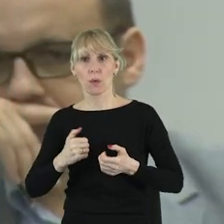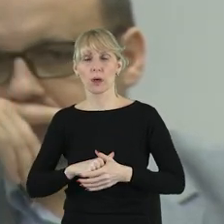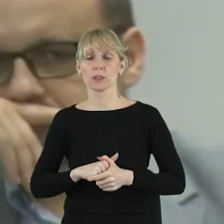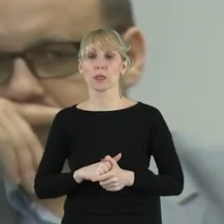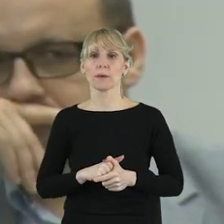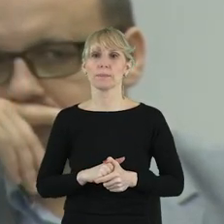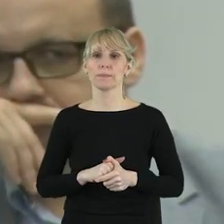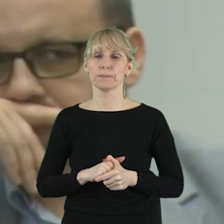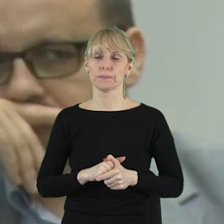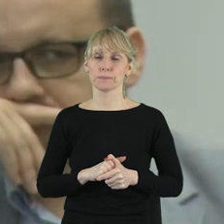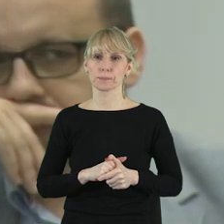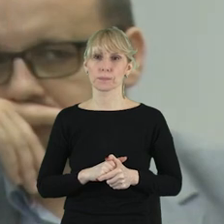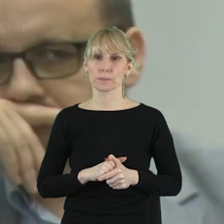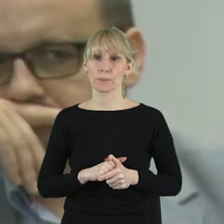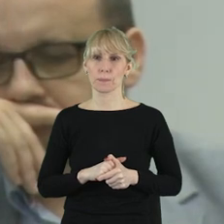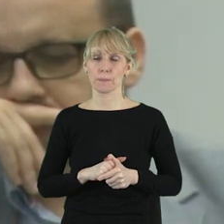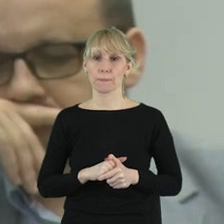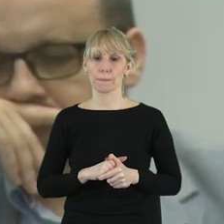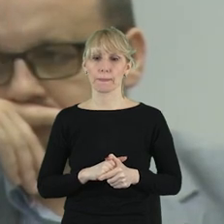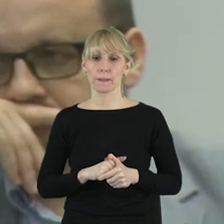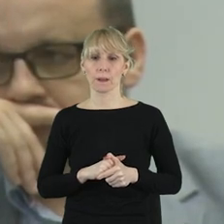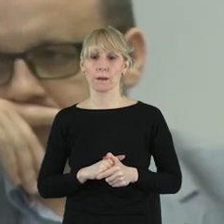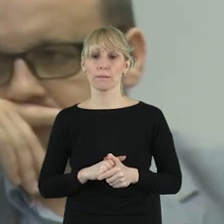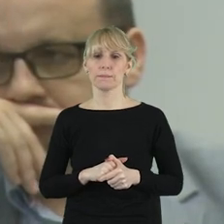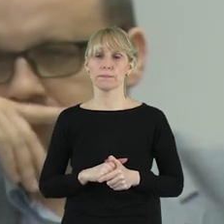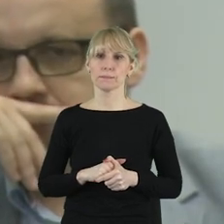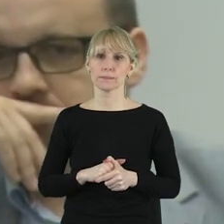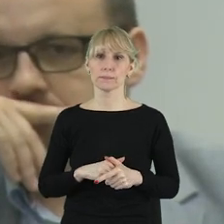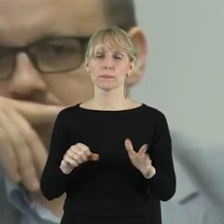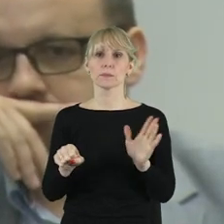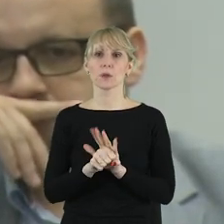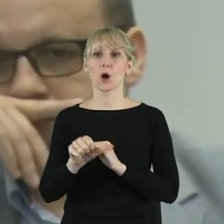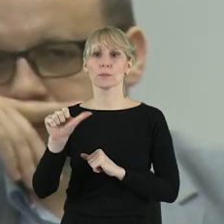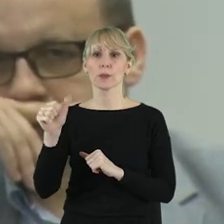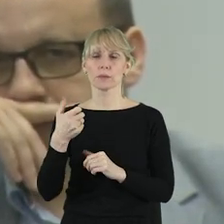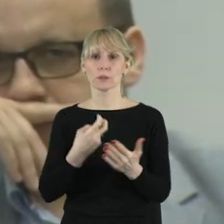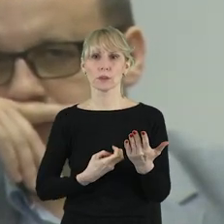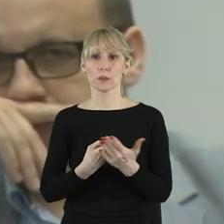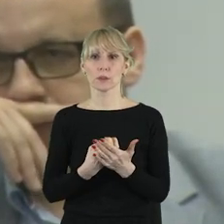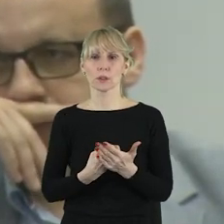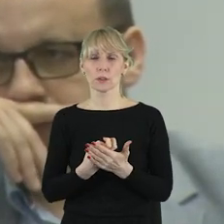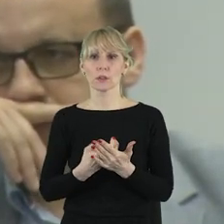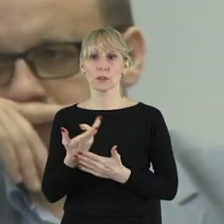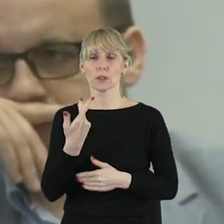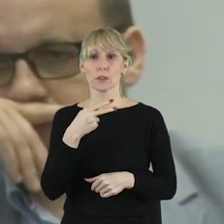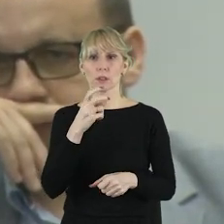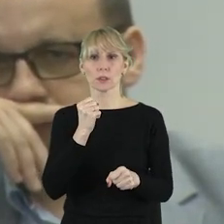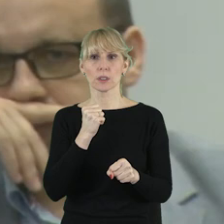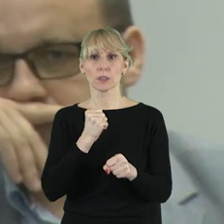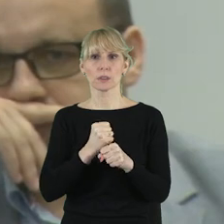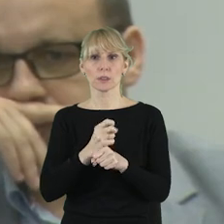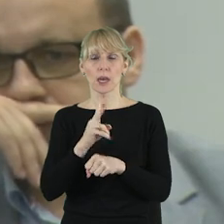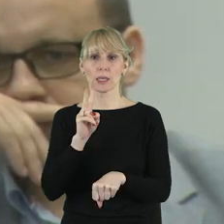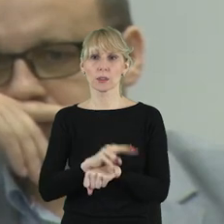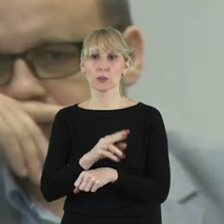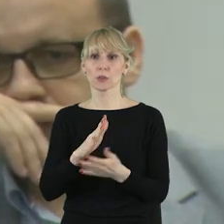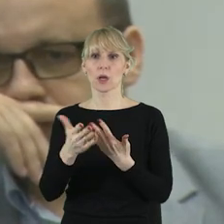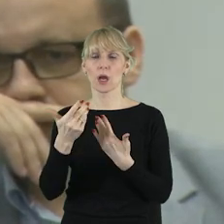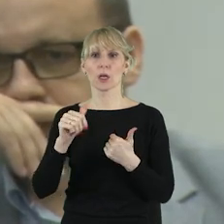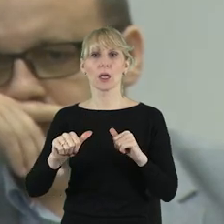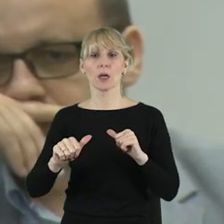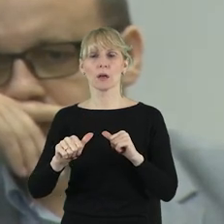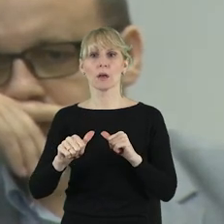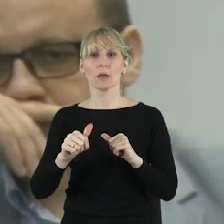to, że od 1 lutego zatrudniony jest wysokiej klasy specjalista hemodynamista. Rozpocznie się